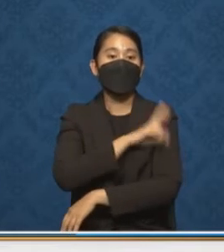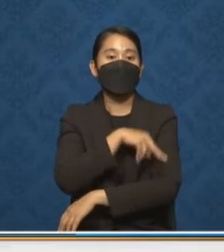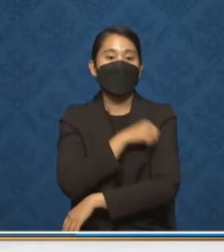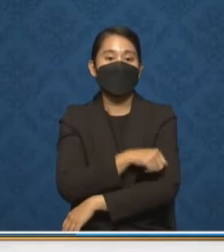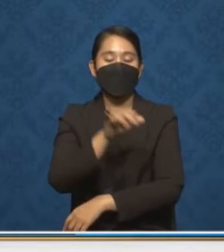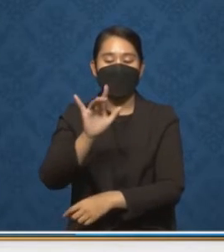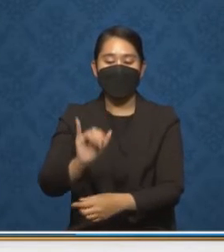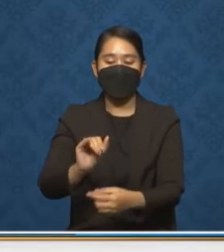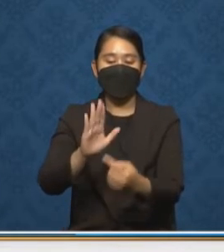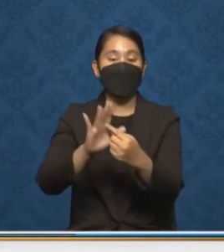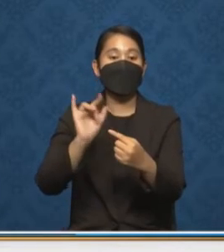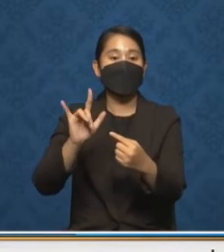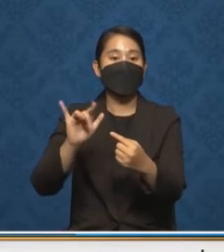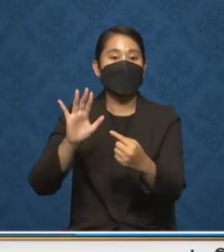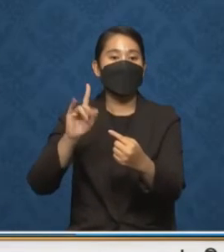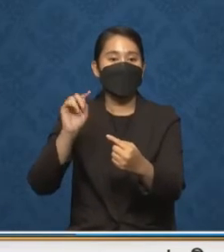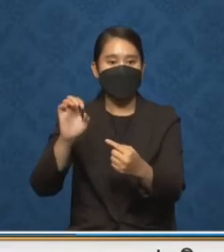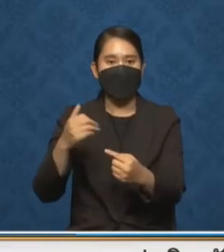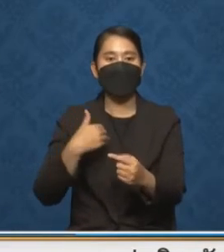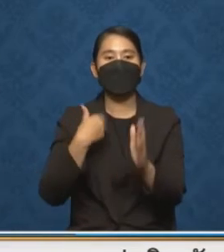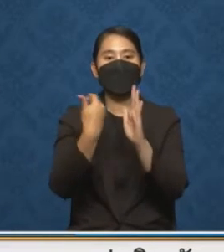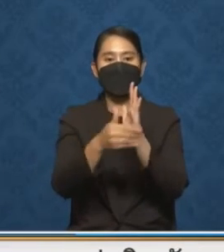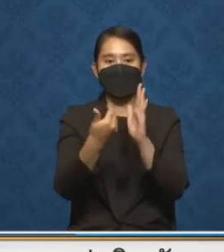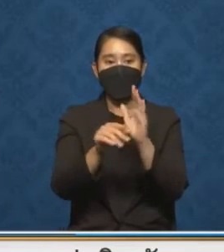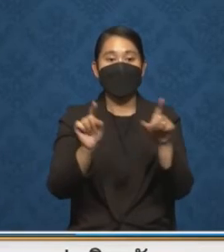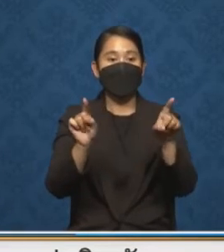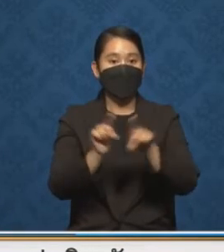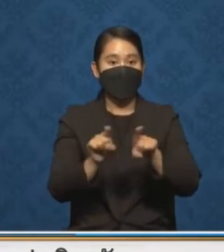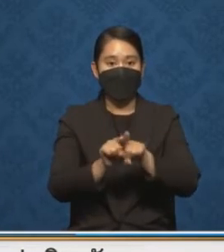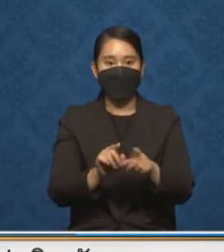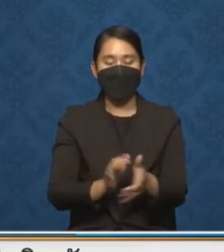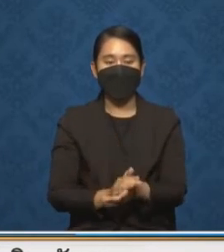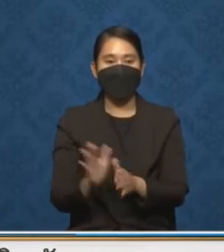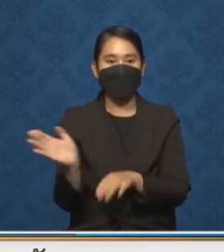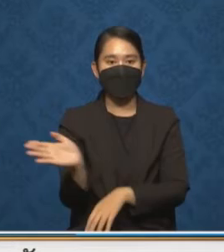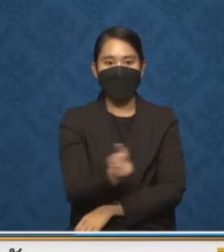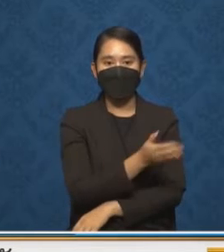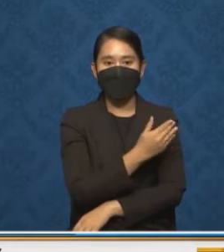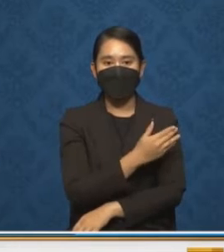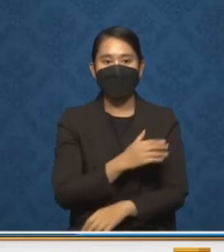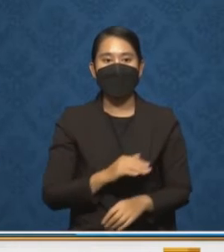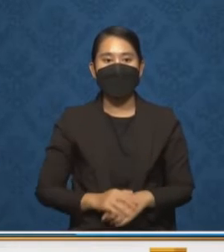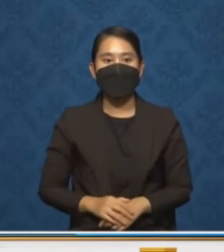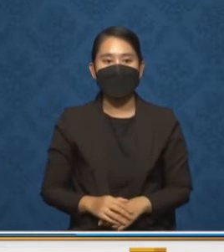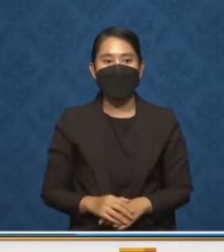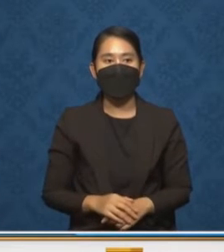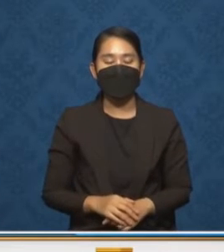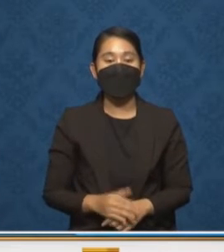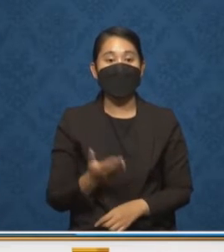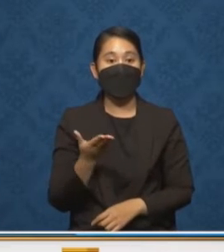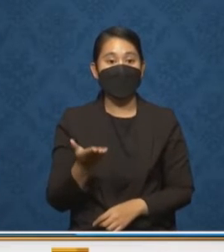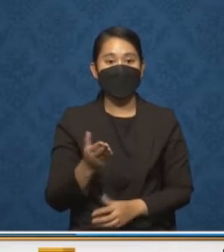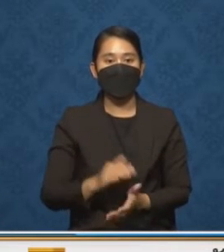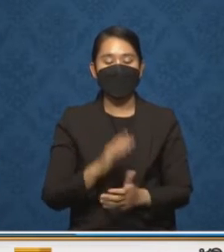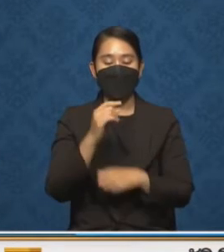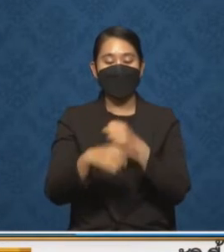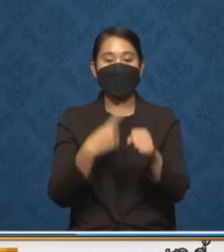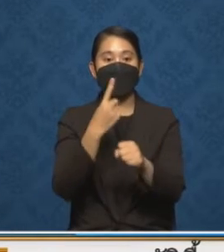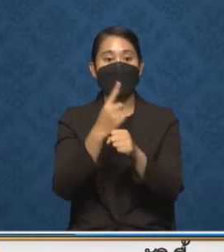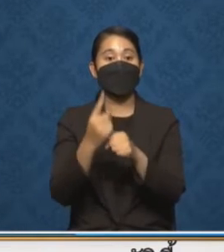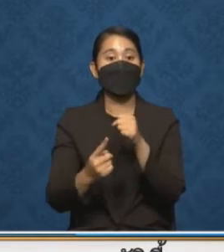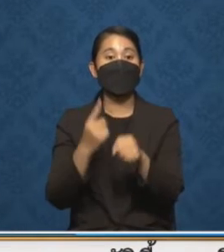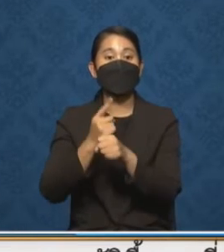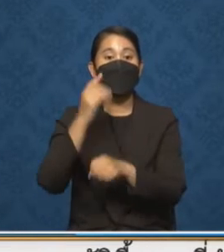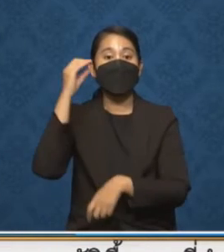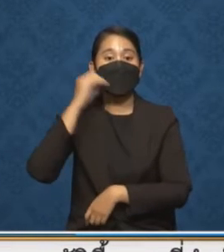ก็มปญหา acabouของน้ำอีสามนกเค่นกนะครับ Pues ตไป describeแ้นบระทานครั คร ต่ more ไไ เรามี